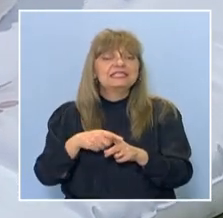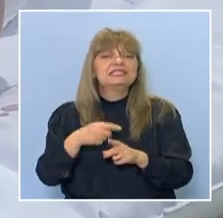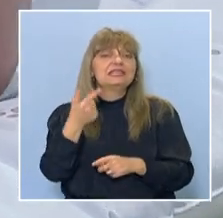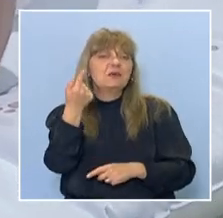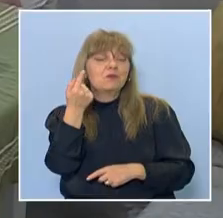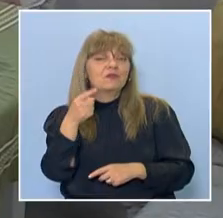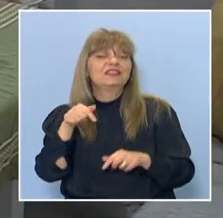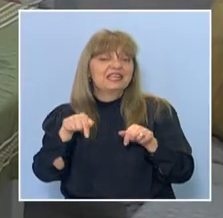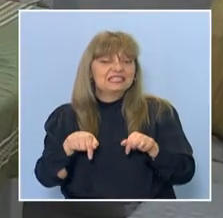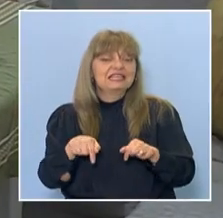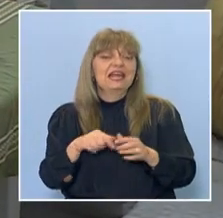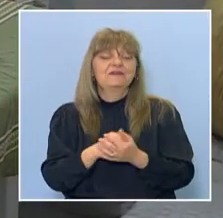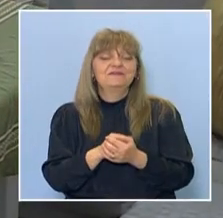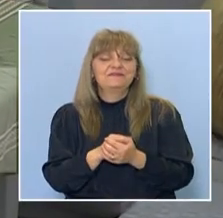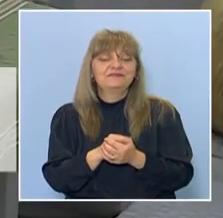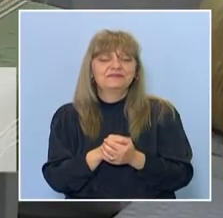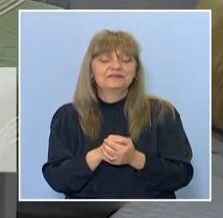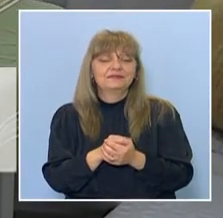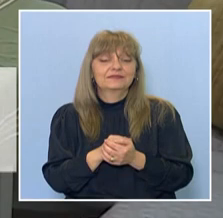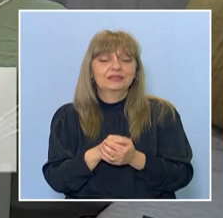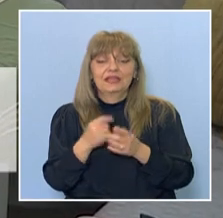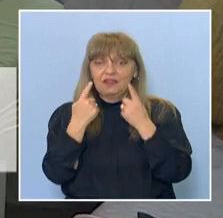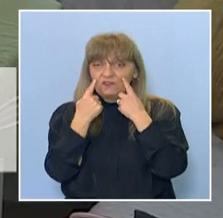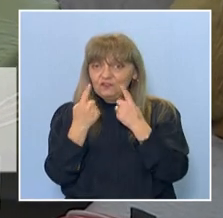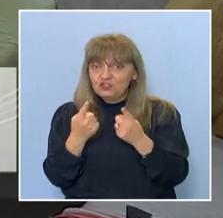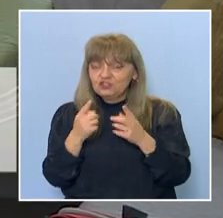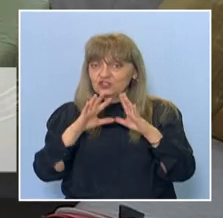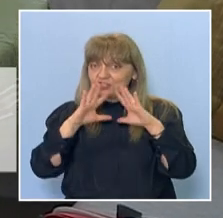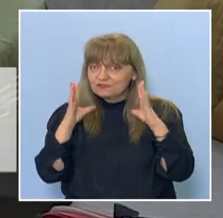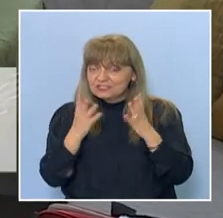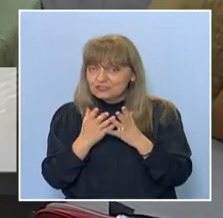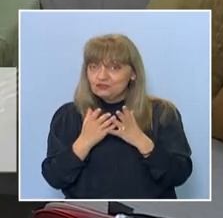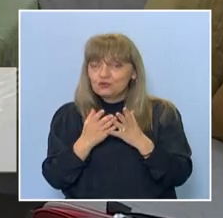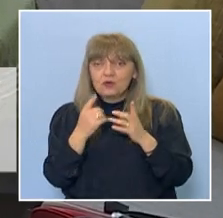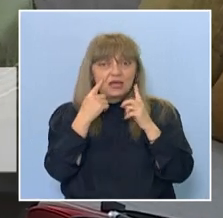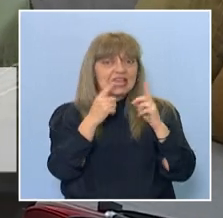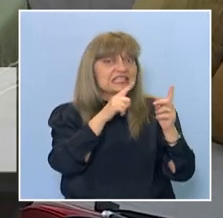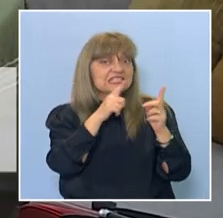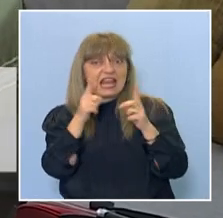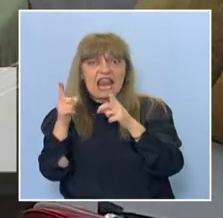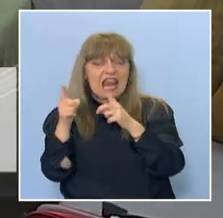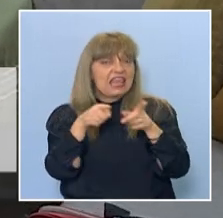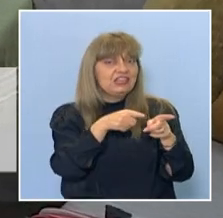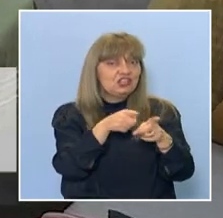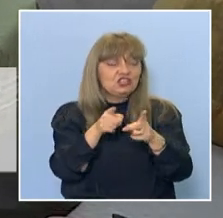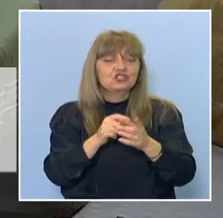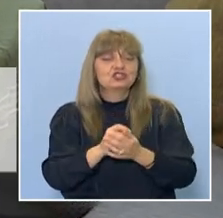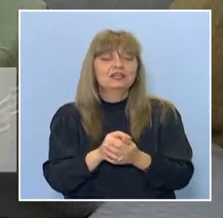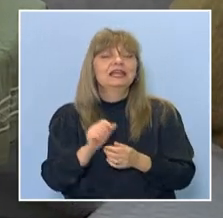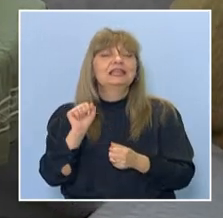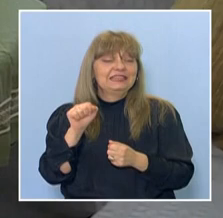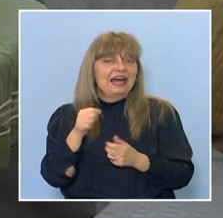половина. Ти вече следиш, виждаш всичко, нали? Да, така е, така е, така